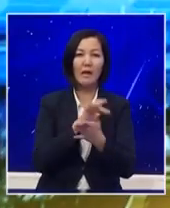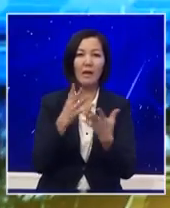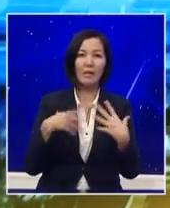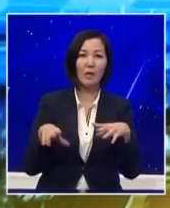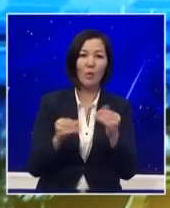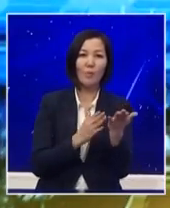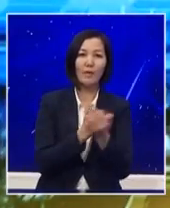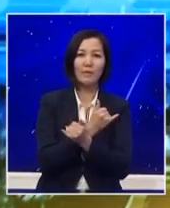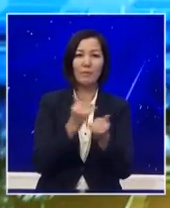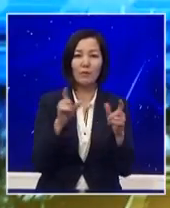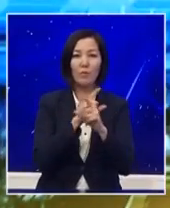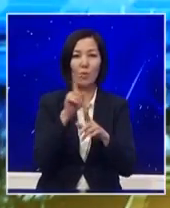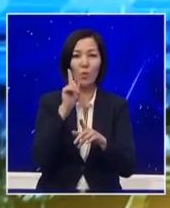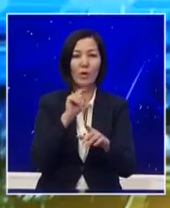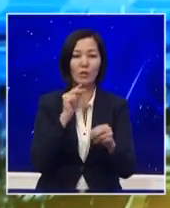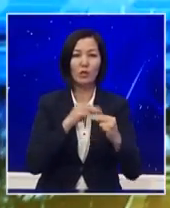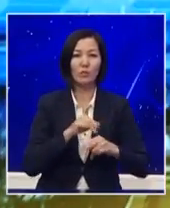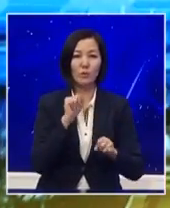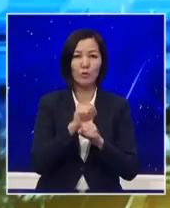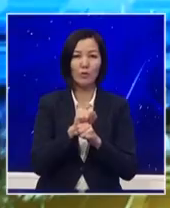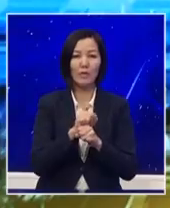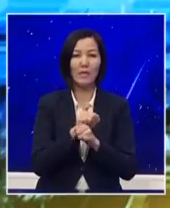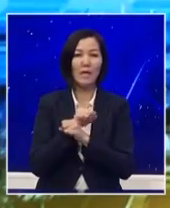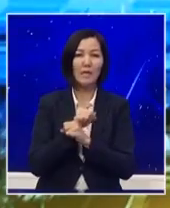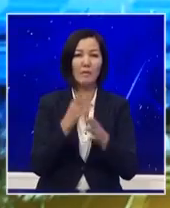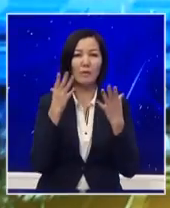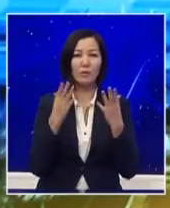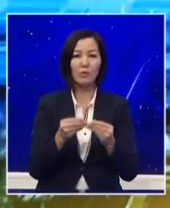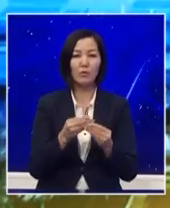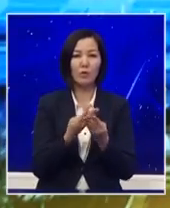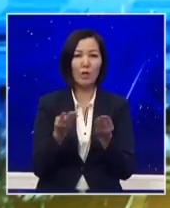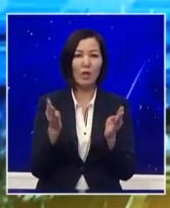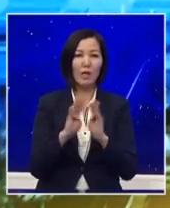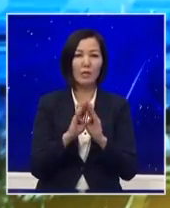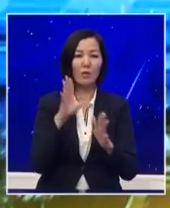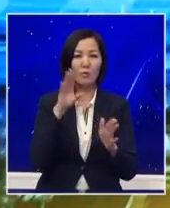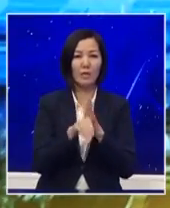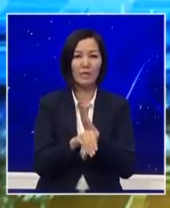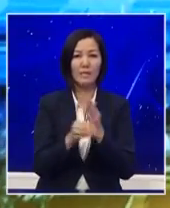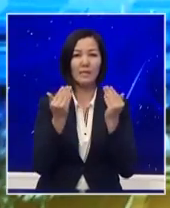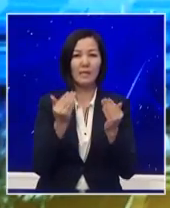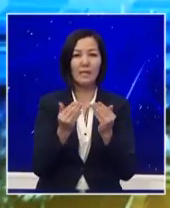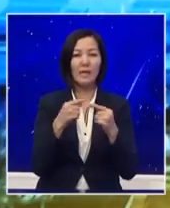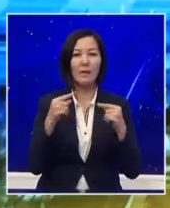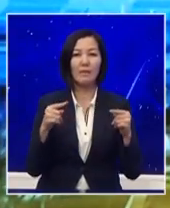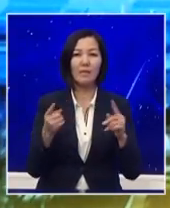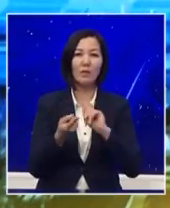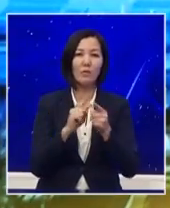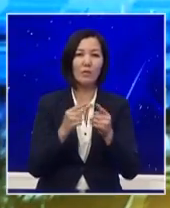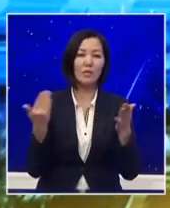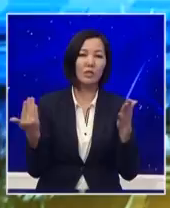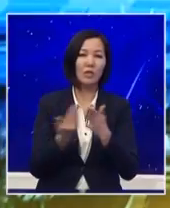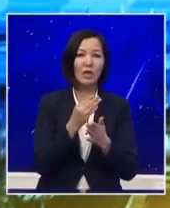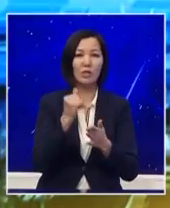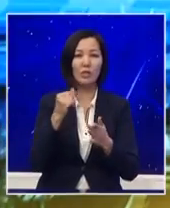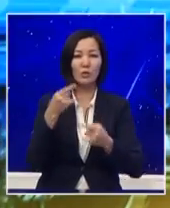қызмет көрсету нысандары уақытша жұмысын тоқтатты. Демалыс күндеріне локдаун режимі енгізілді. Осы және өзге де өзгерістерге